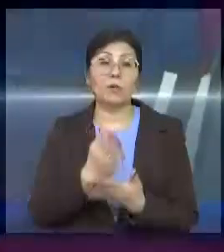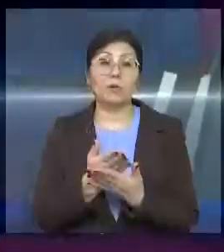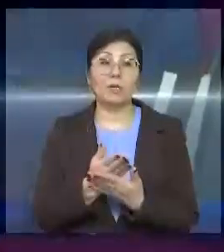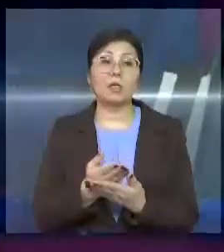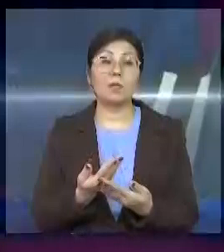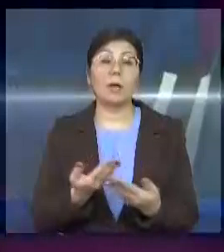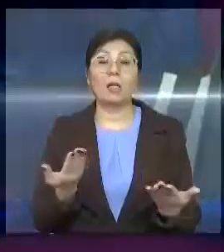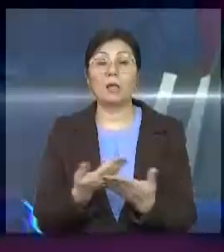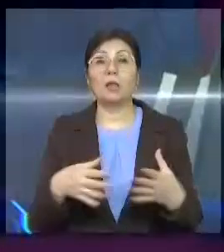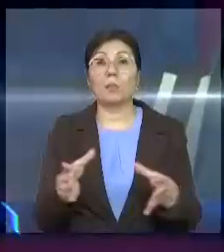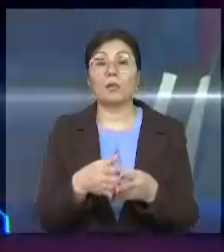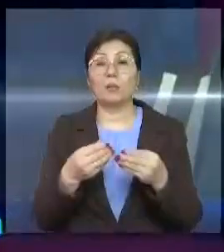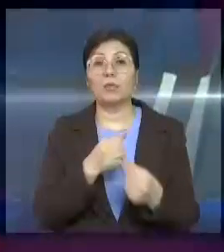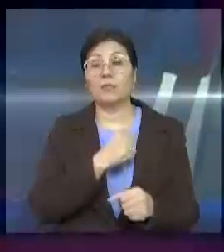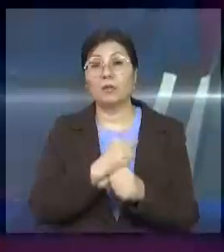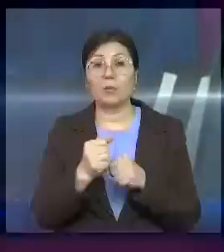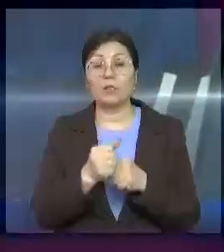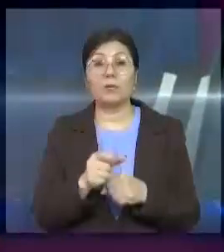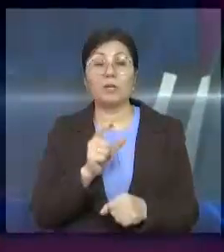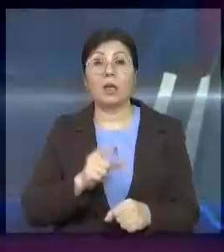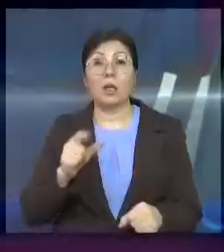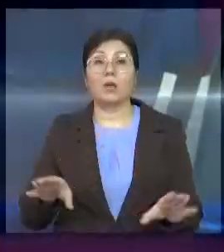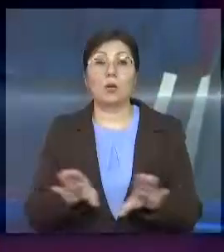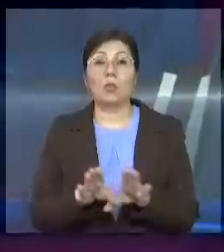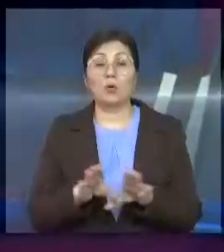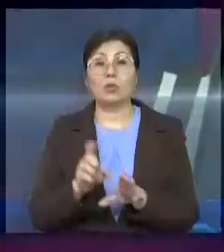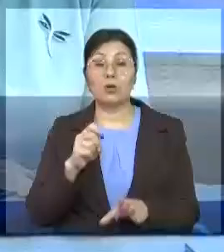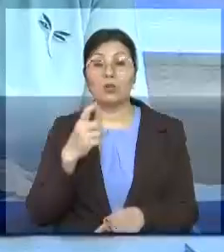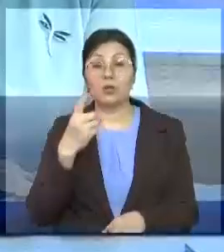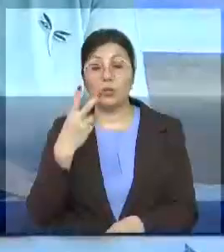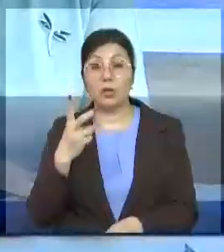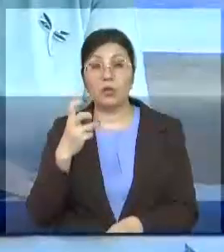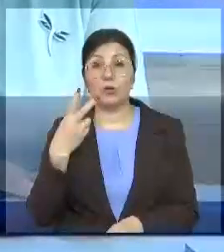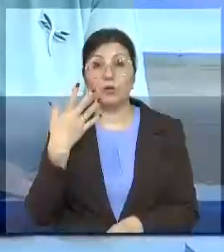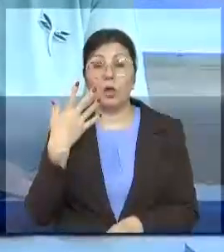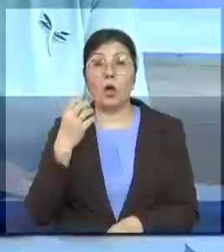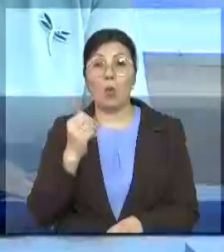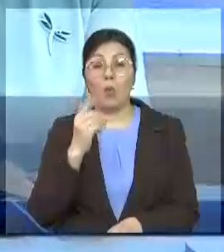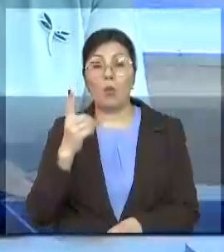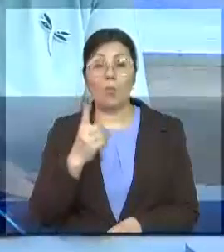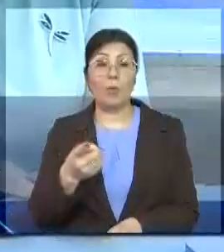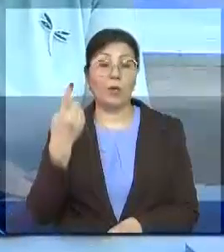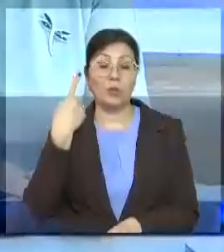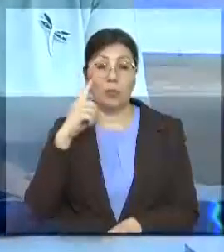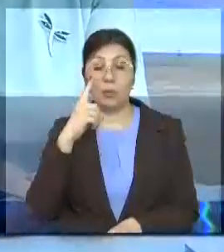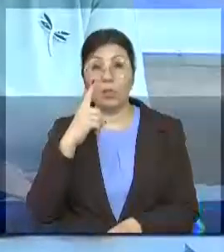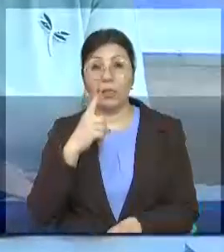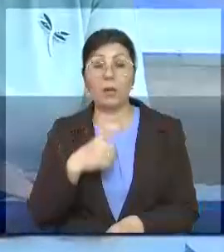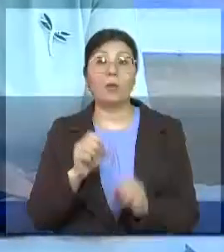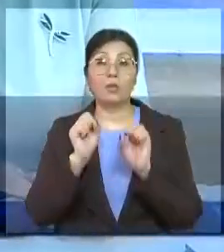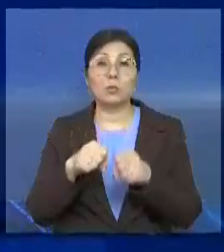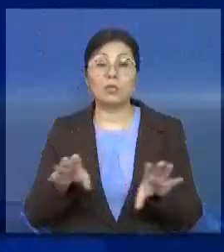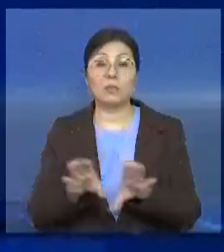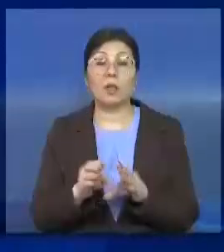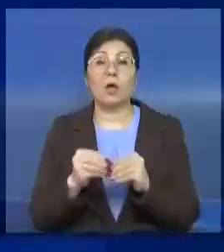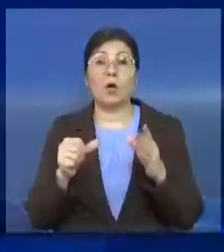бір тұрмыстық зорлық көрген жандарға еліміз бойынша мына 102, 150, 111 номерлері тынымсыз қызмет етеді. Айта